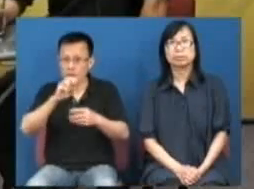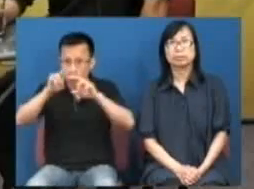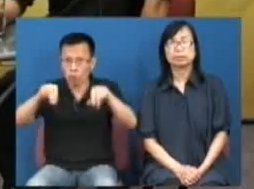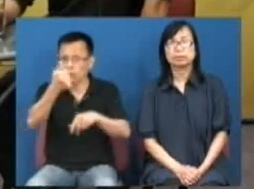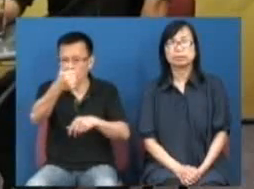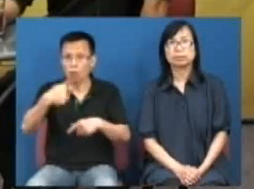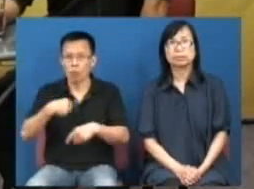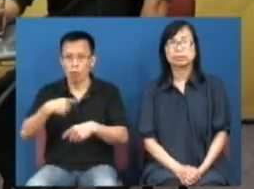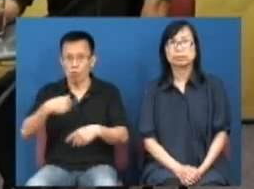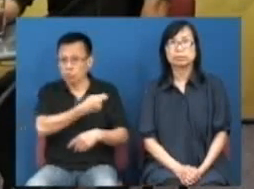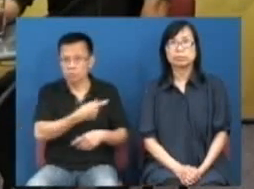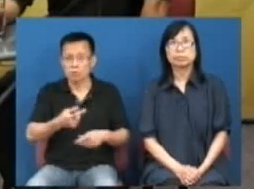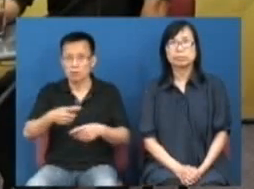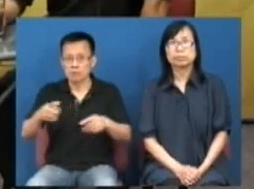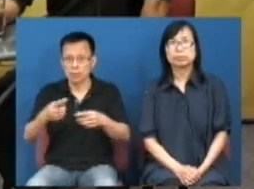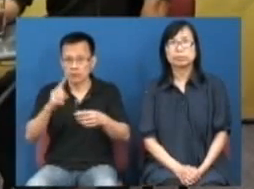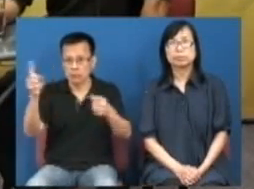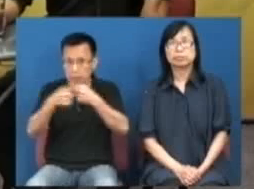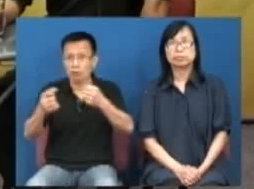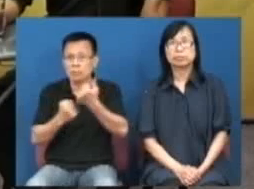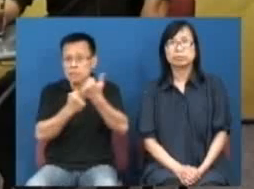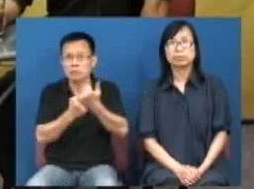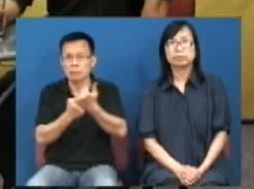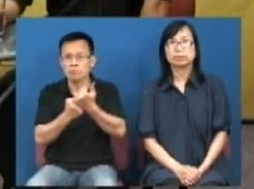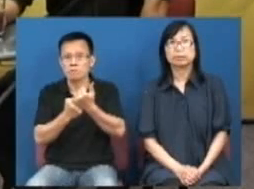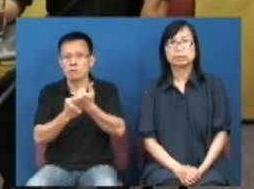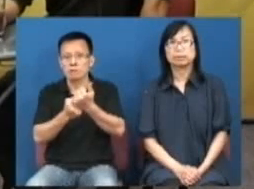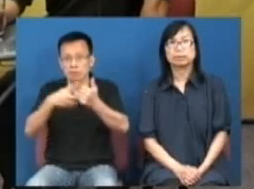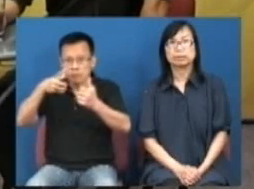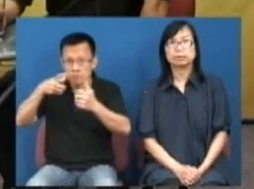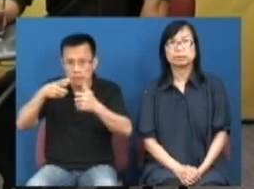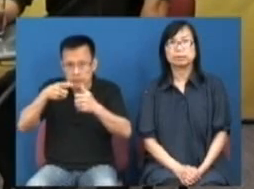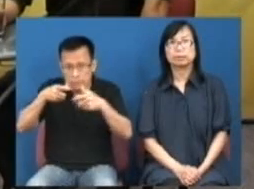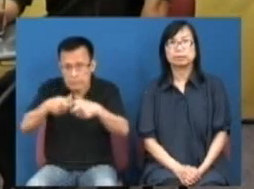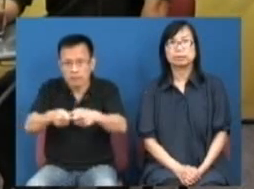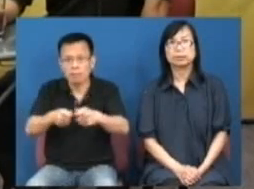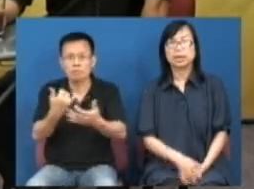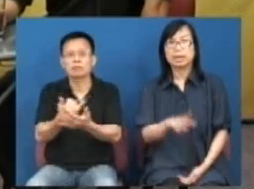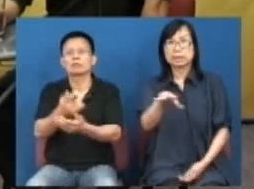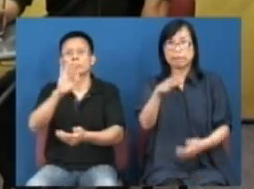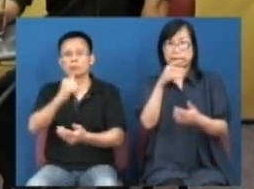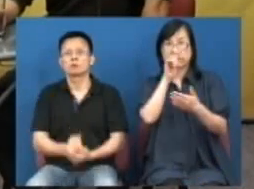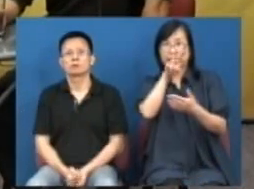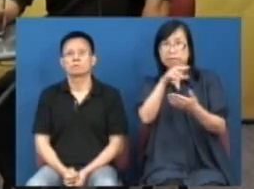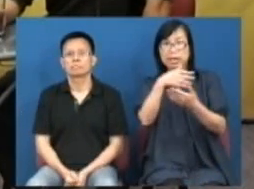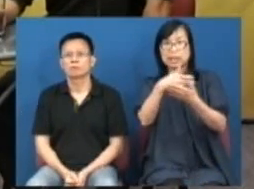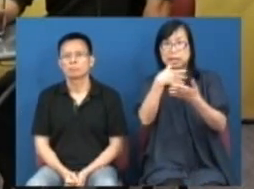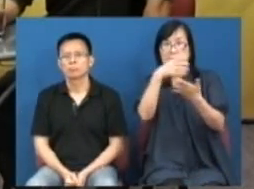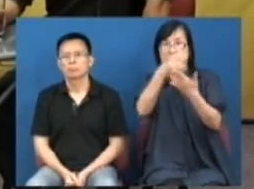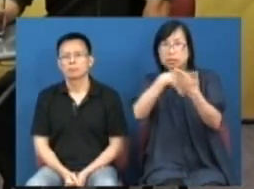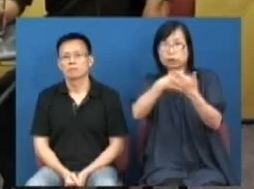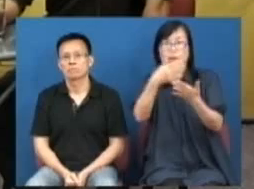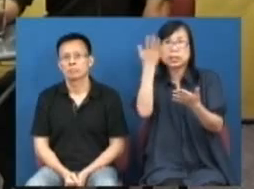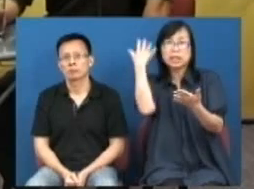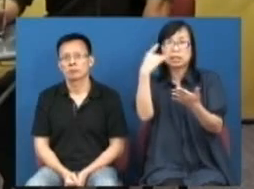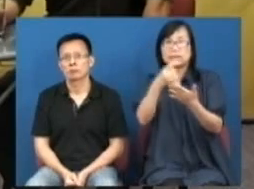喂，咁都唔夠啊，我俾多條你，碾死佢得，係咪啊？ 係啊。因為睇翻先例啊嘛，即係話睇翻過去，譬如話